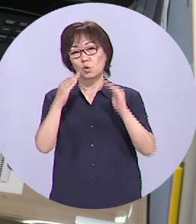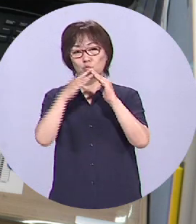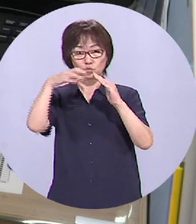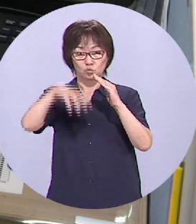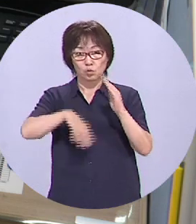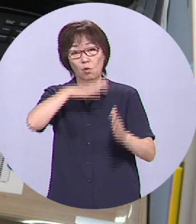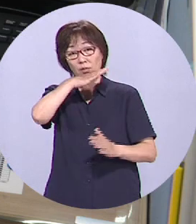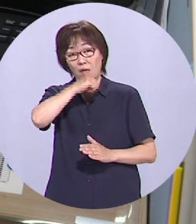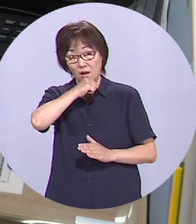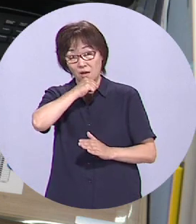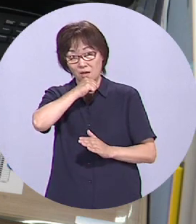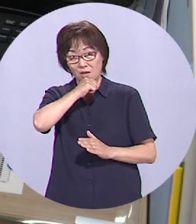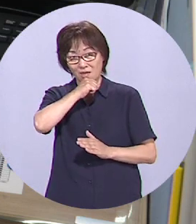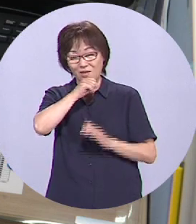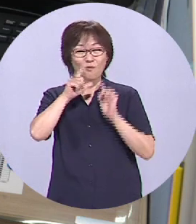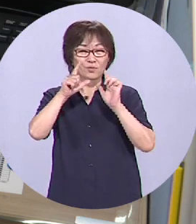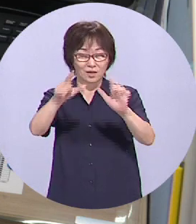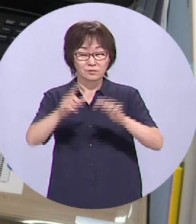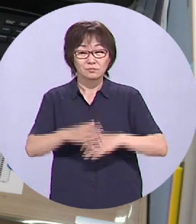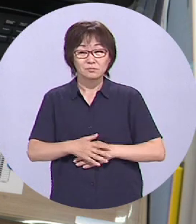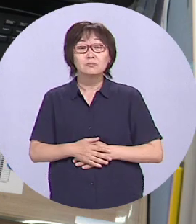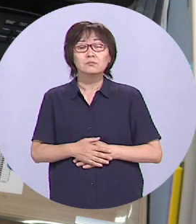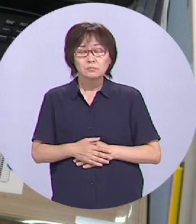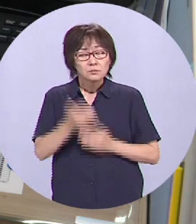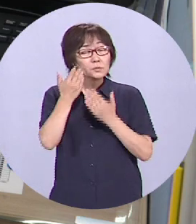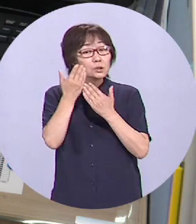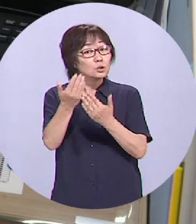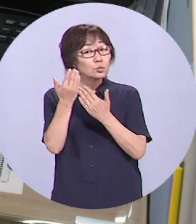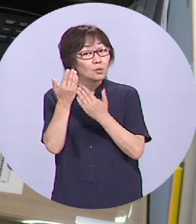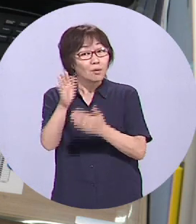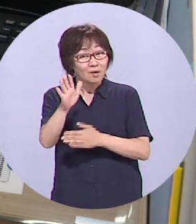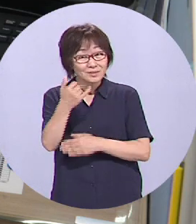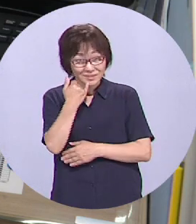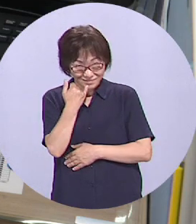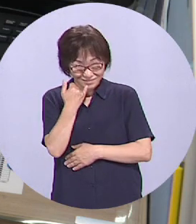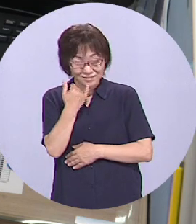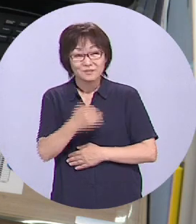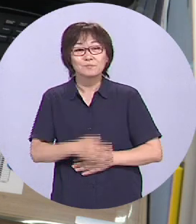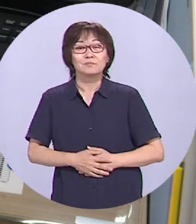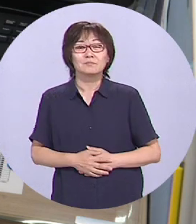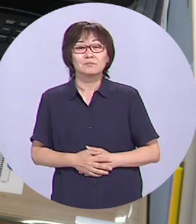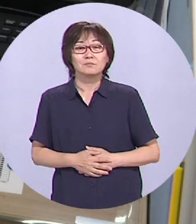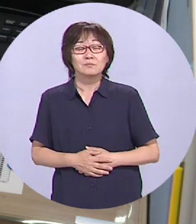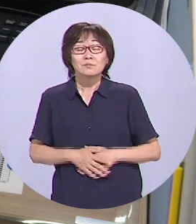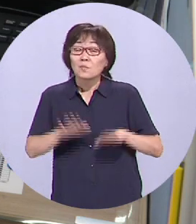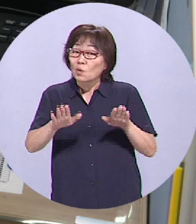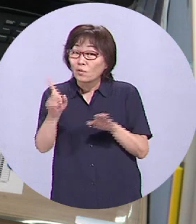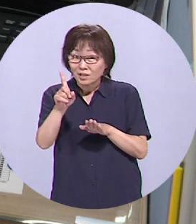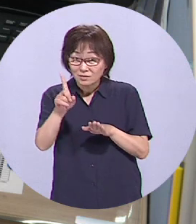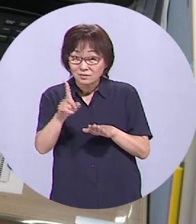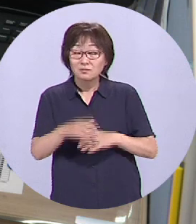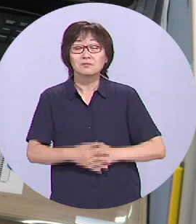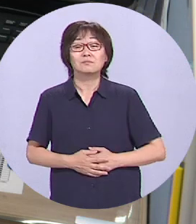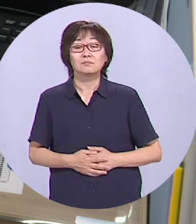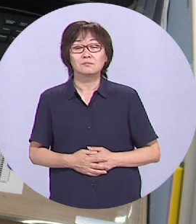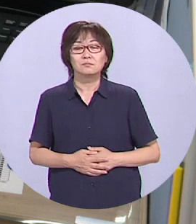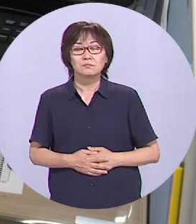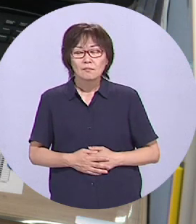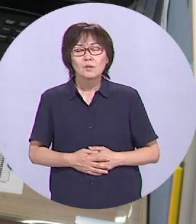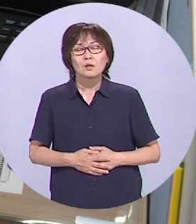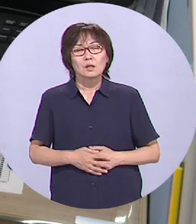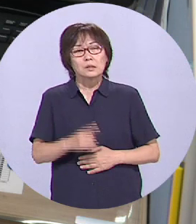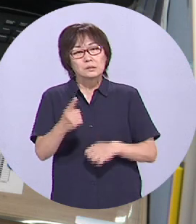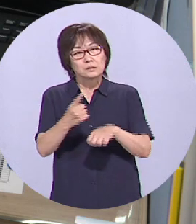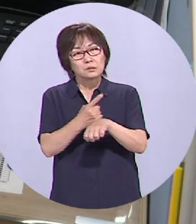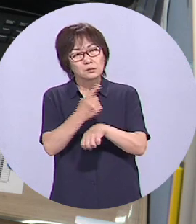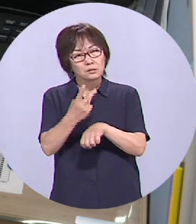年齢を伝えます。 いくつか質問していきますのでお答えください。どうされましたか。 1、2時